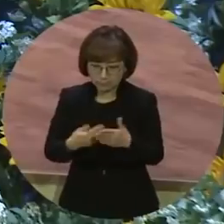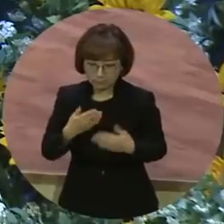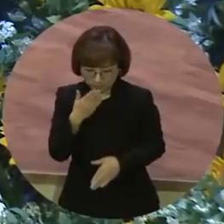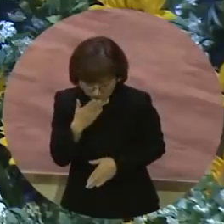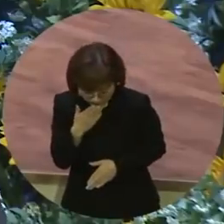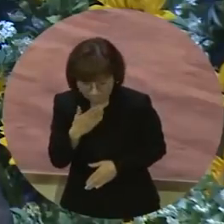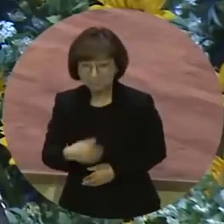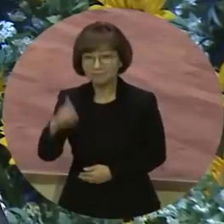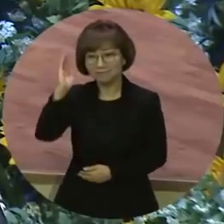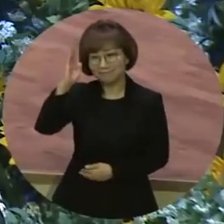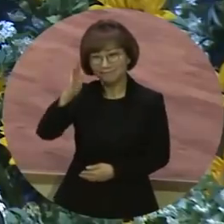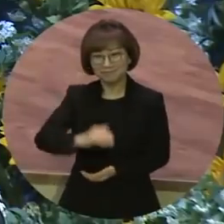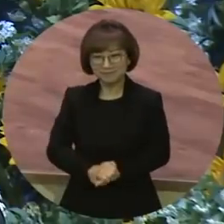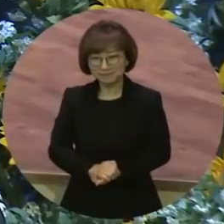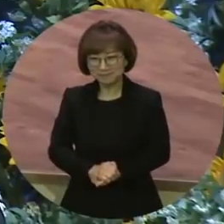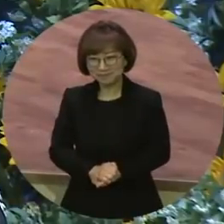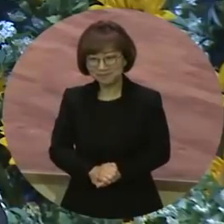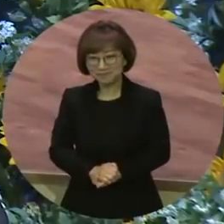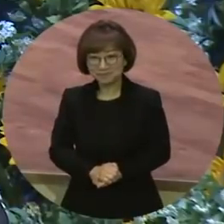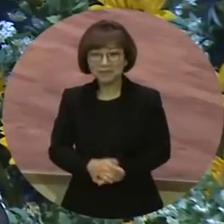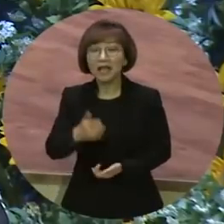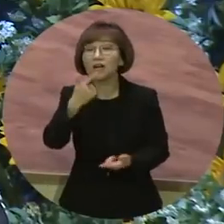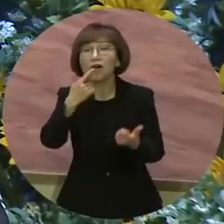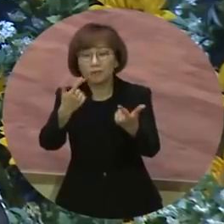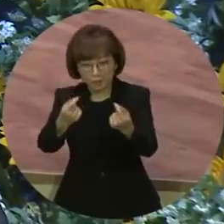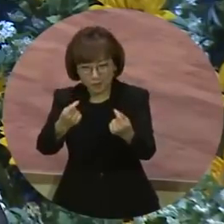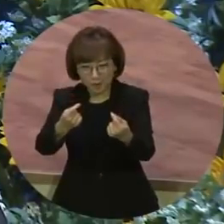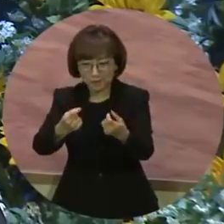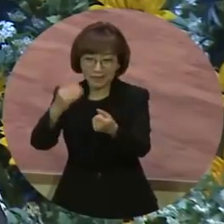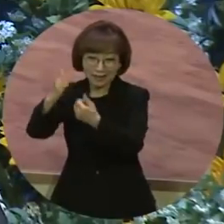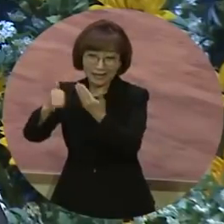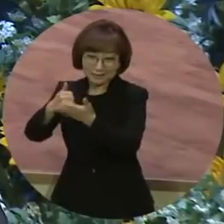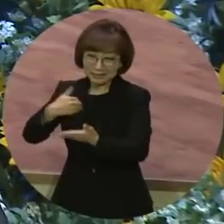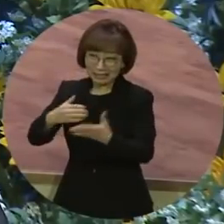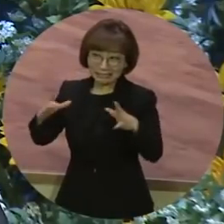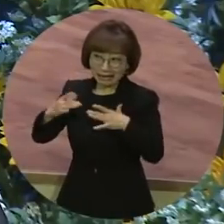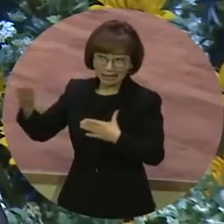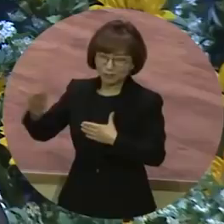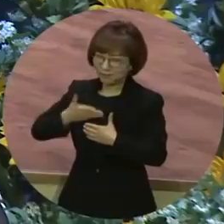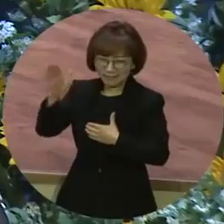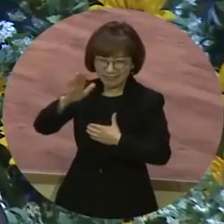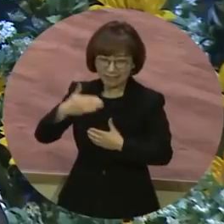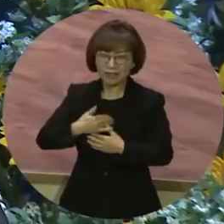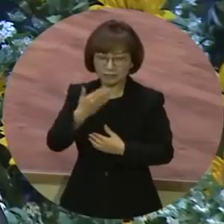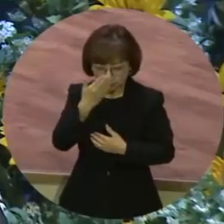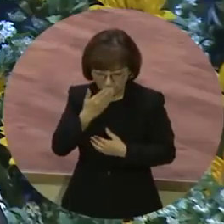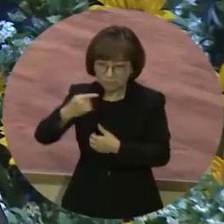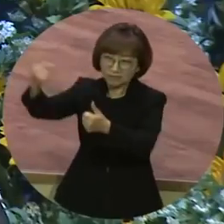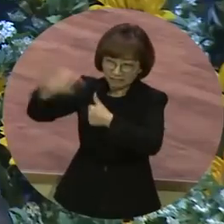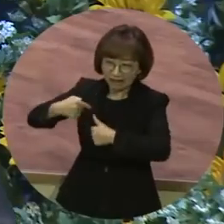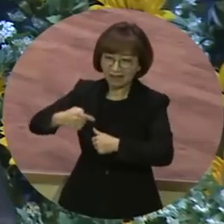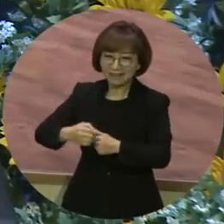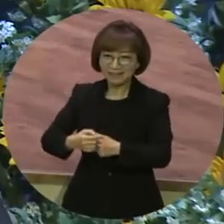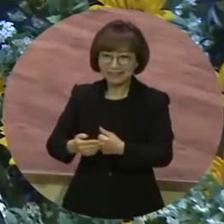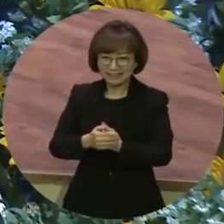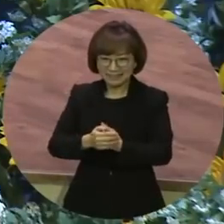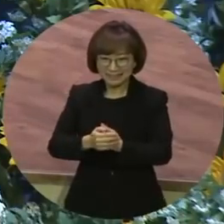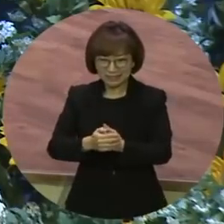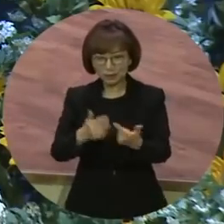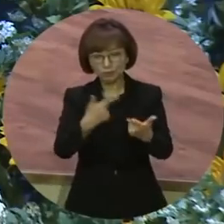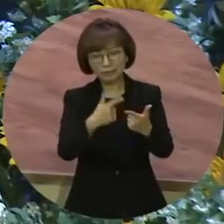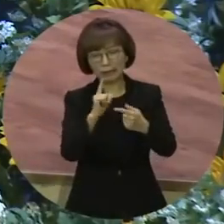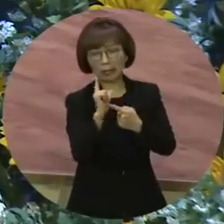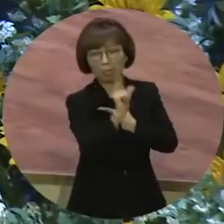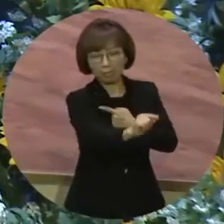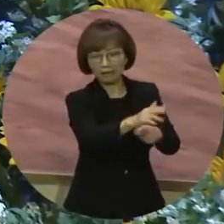참 신기하지요. 하나님 하시는 거 아셔야 돼요. 그러니까 하나님이 여러분 한 사람에서